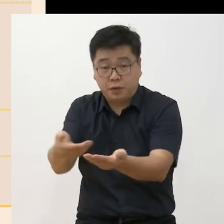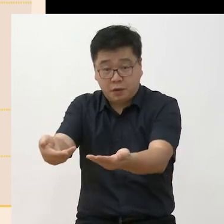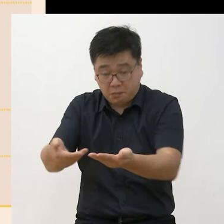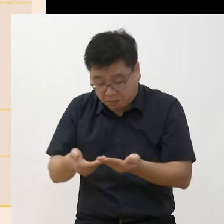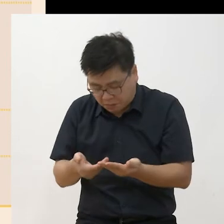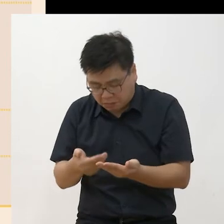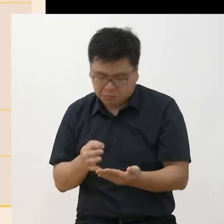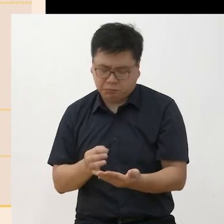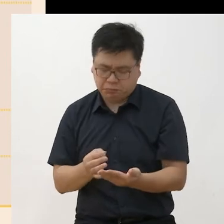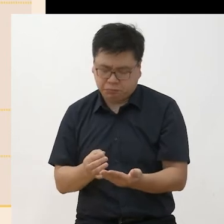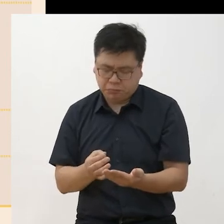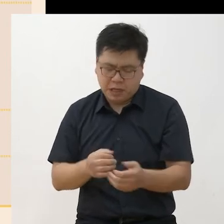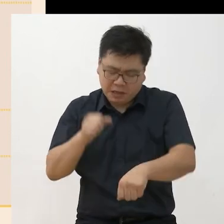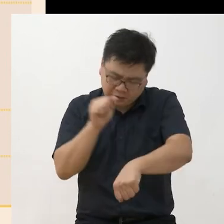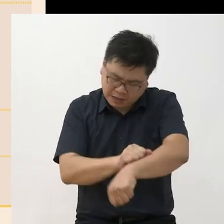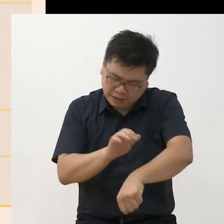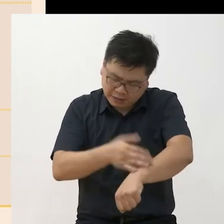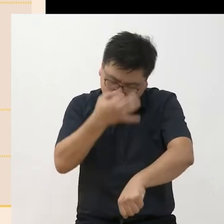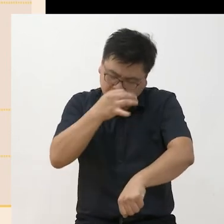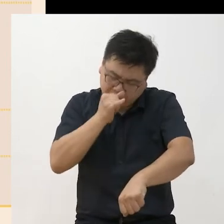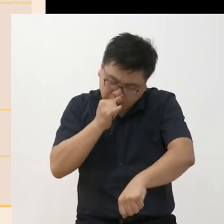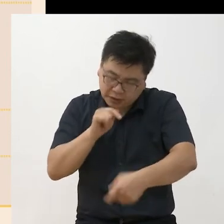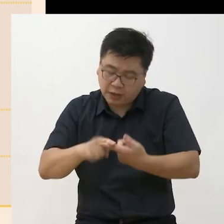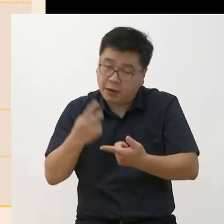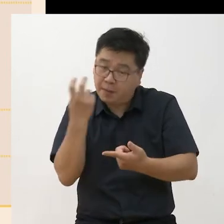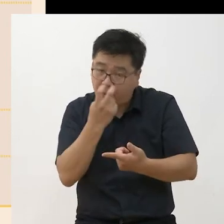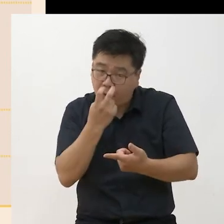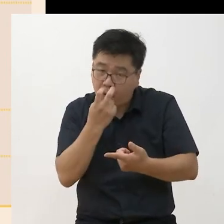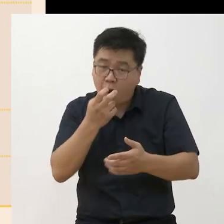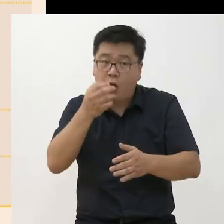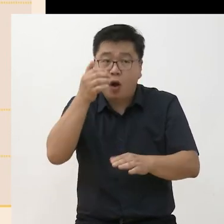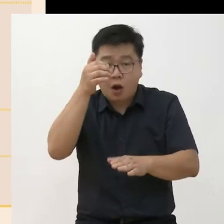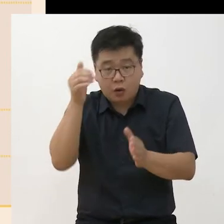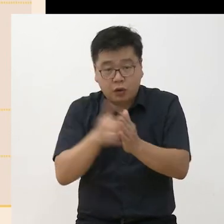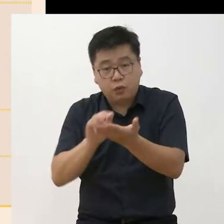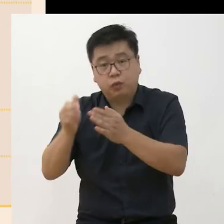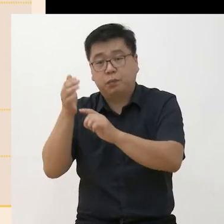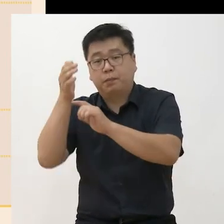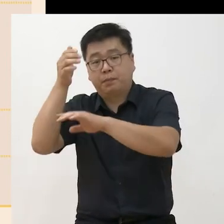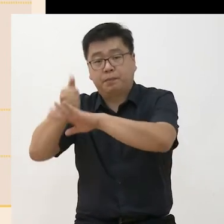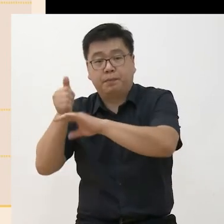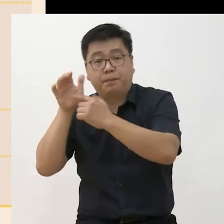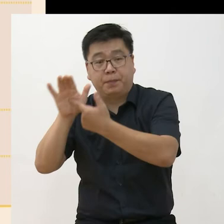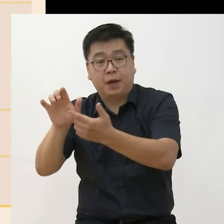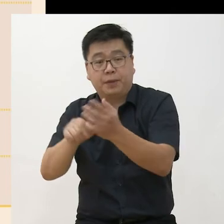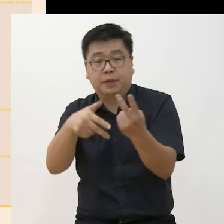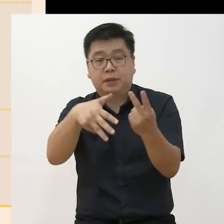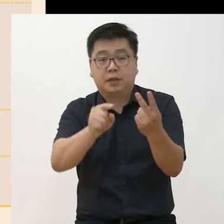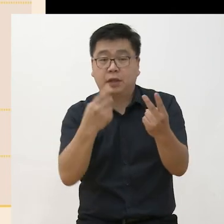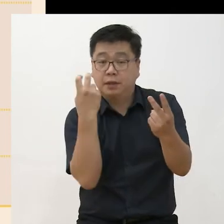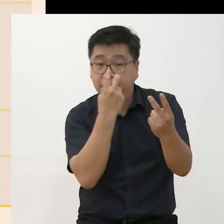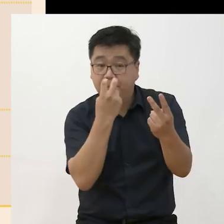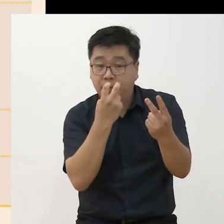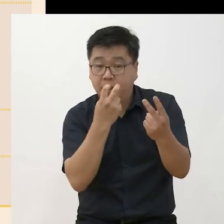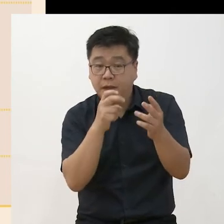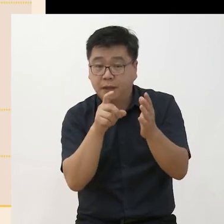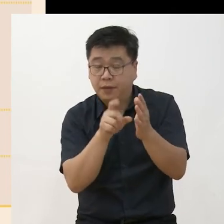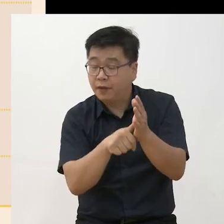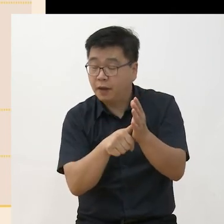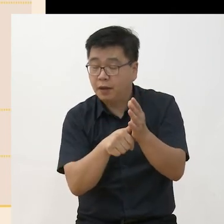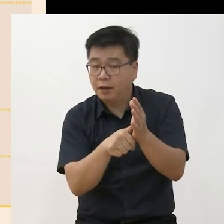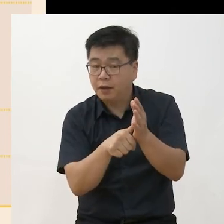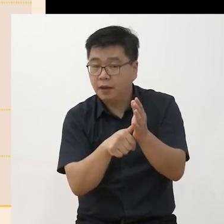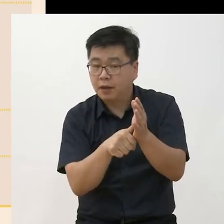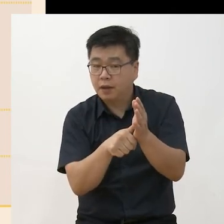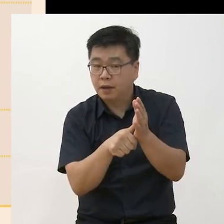수월성에 근거한 그런 심사를 진행을 하고요. 그다음에 그 결과를 발표한 다음에 2차 심사에 이제 또 추가적으로 저희가